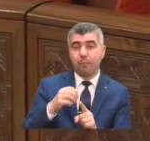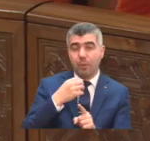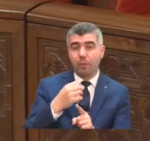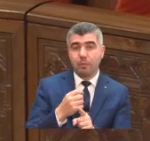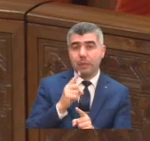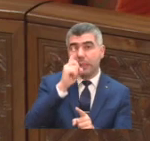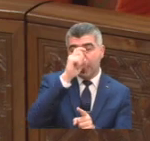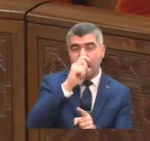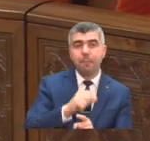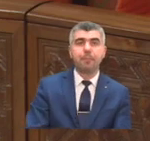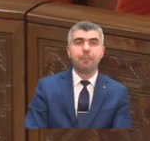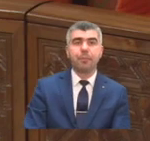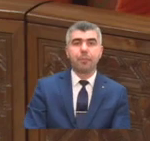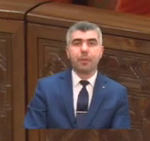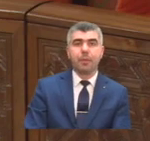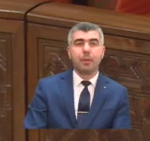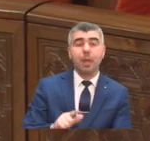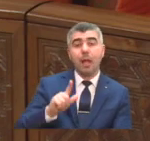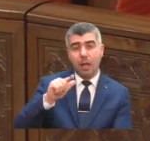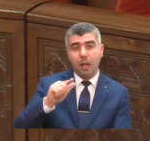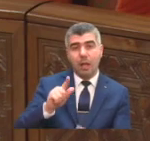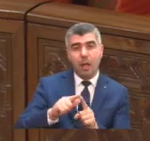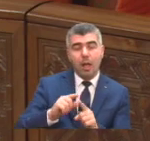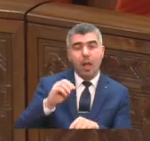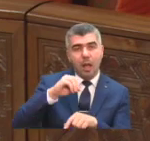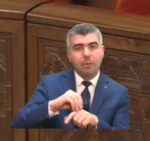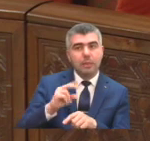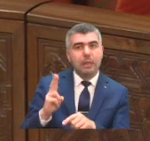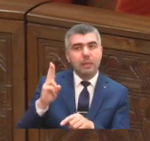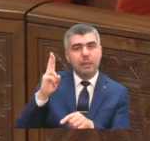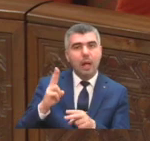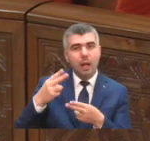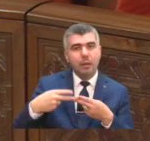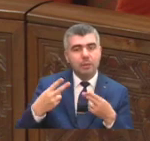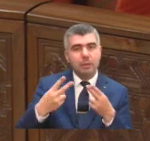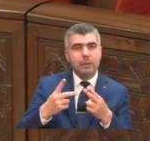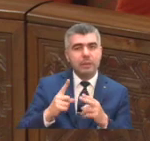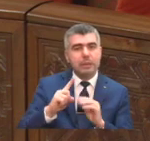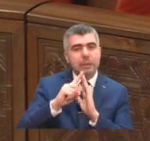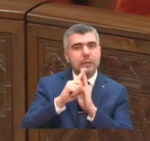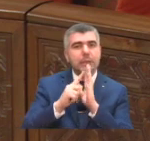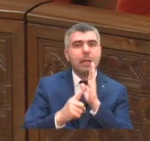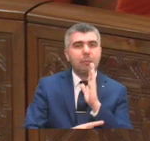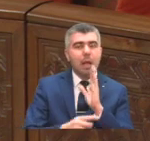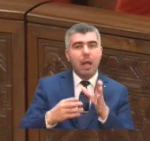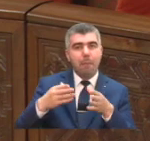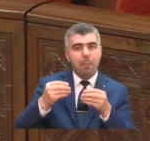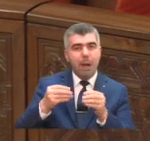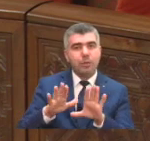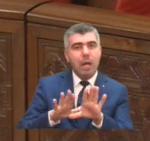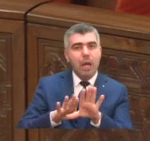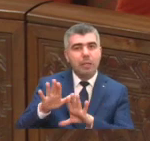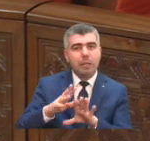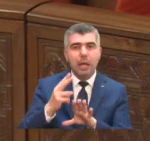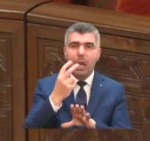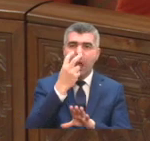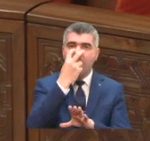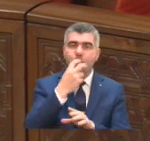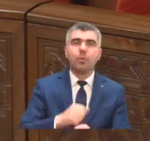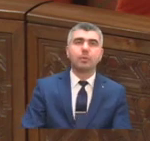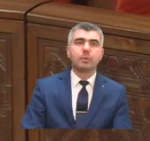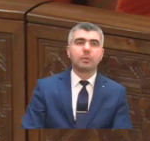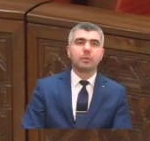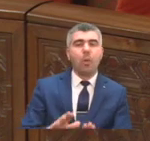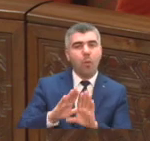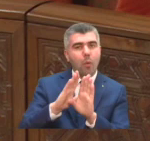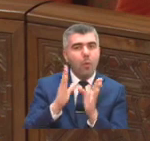من هاد الظاهرة. وغادي ننطلقوا إن شاء الله الأسبوع المقبل مراكش، أكادير، والعيون الساقية الحمراء. دونك هذه